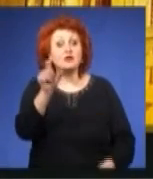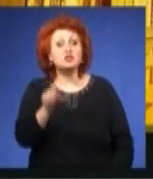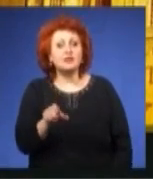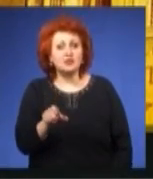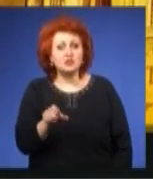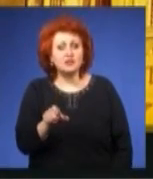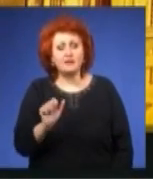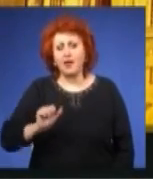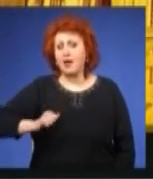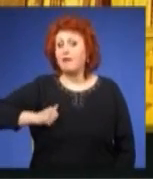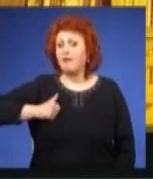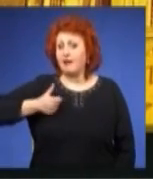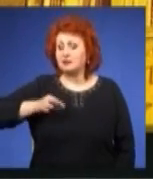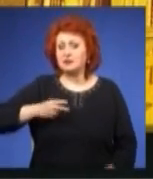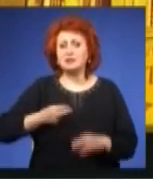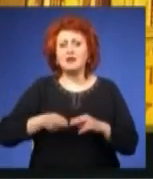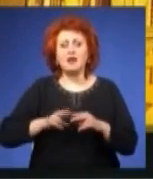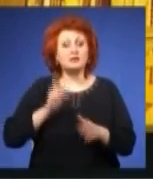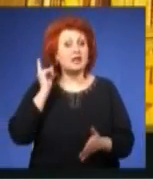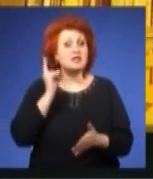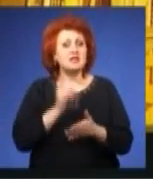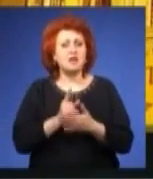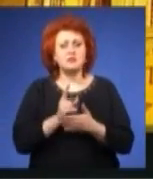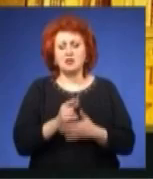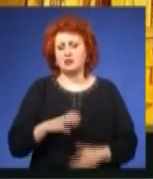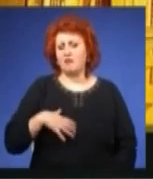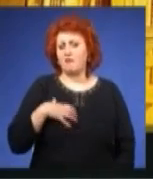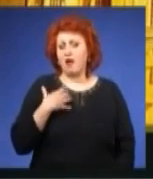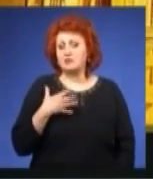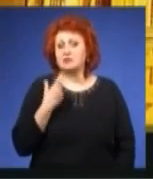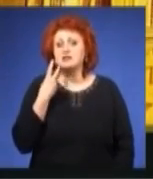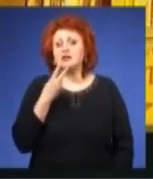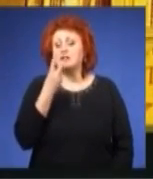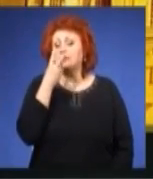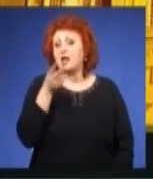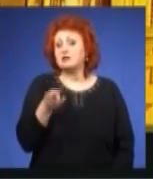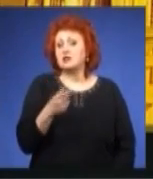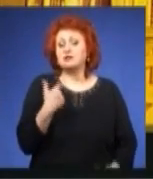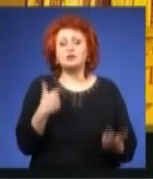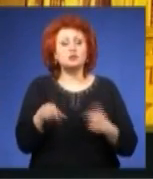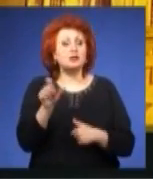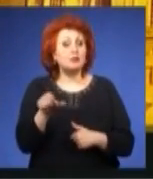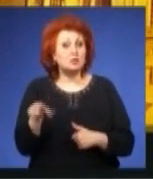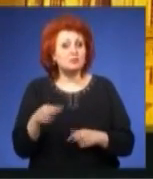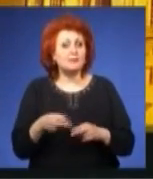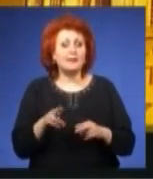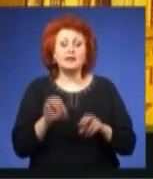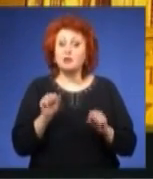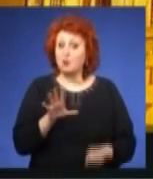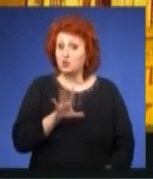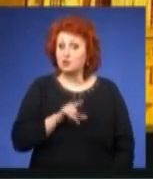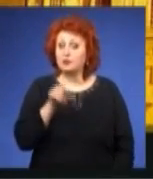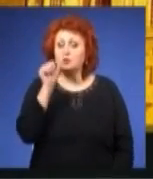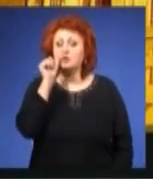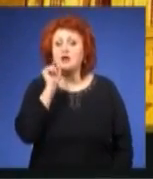слова человеческого». Гордыня – это не обязательно надменность или явное превозношение над другими. Это,